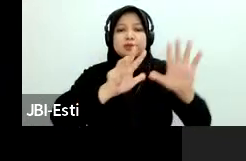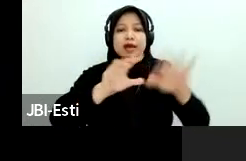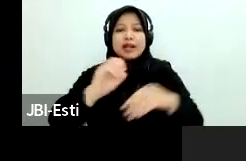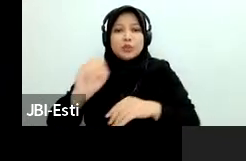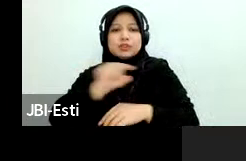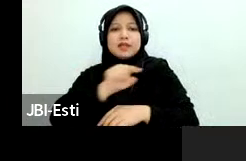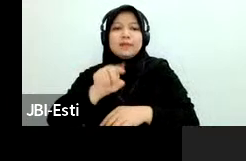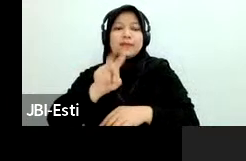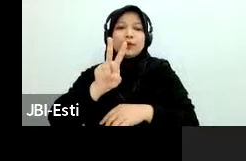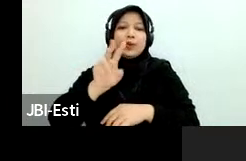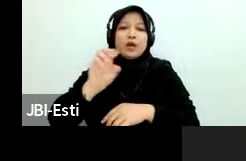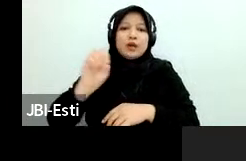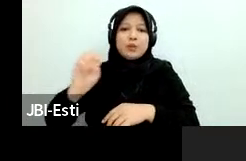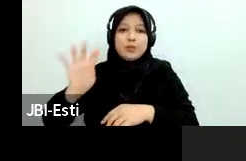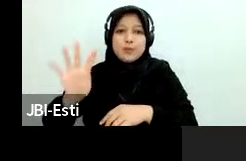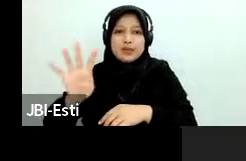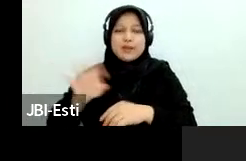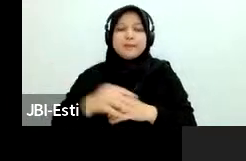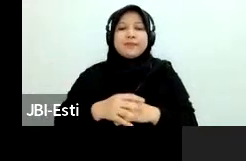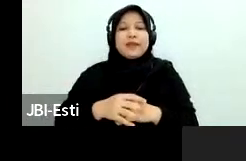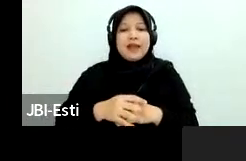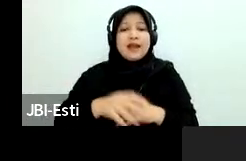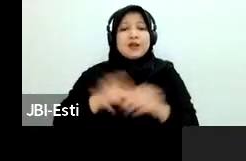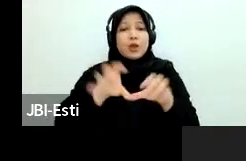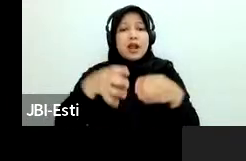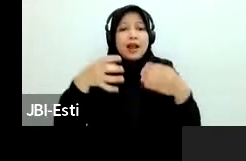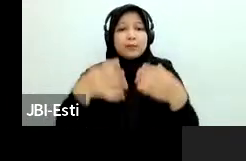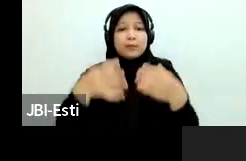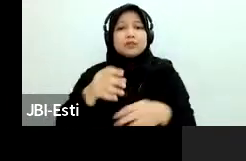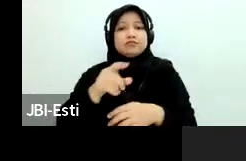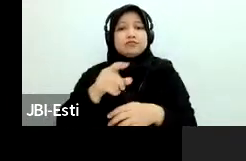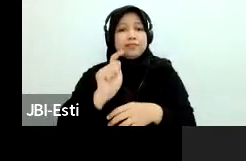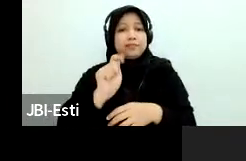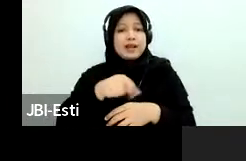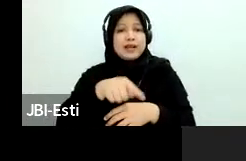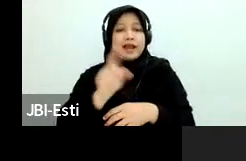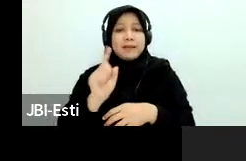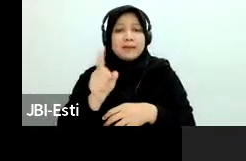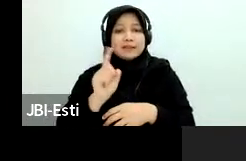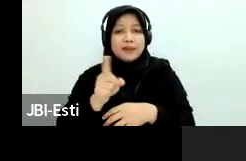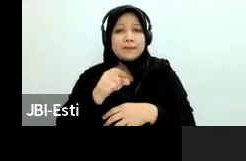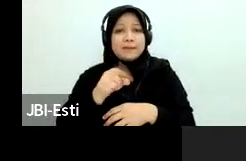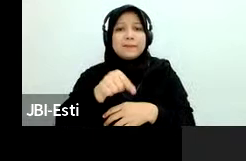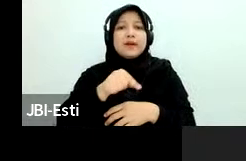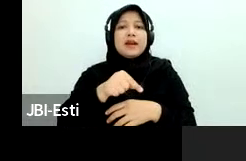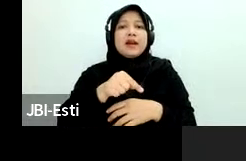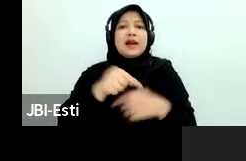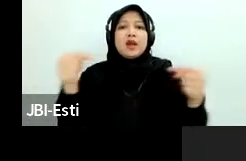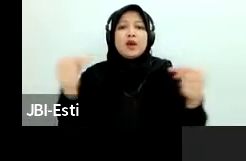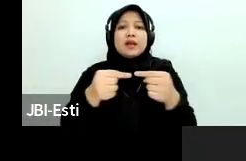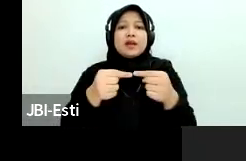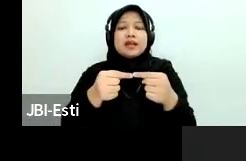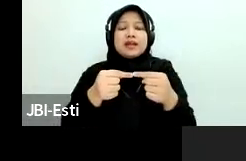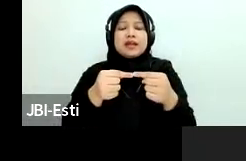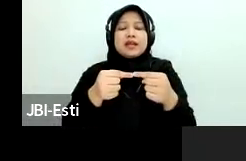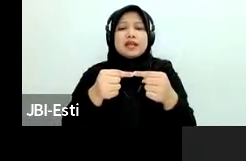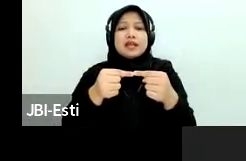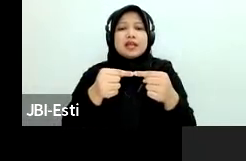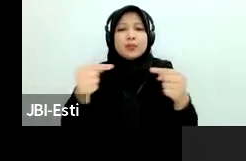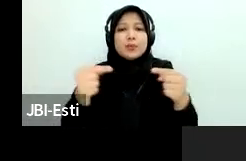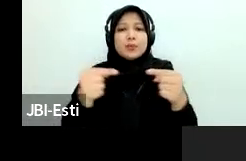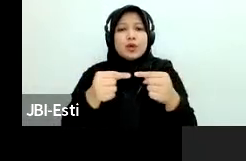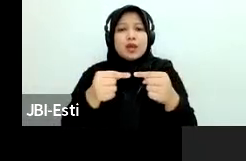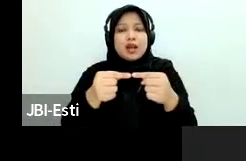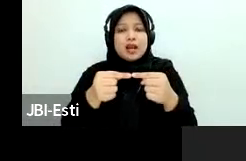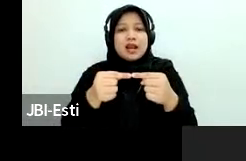menyimpan perekaman dari klik Tension atau pemertahanan dan institution is institusionalisasi a